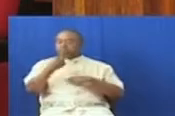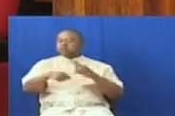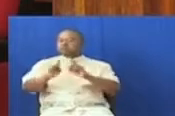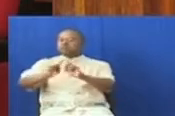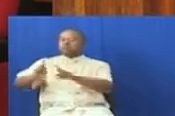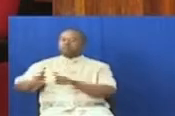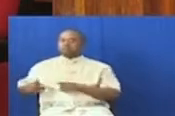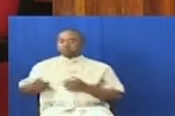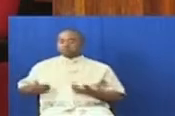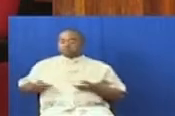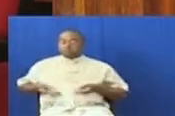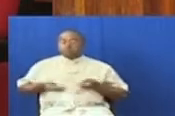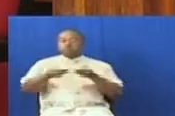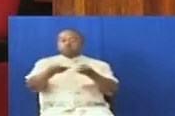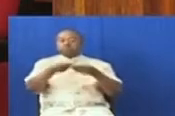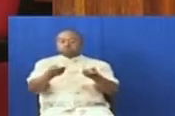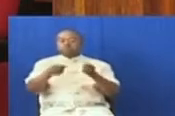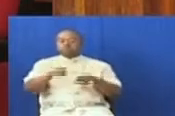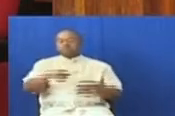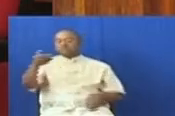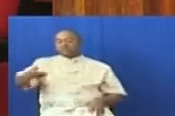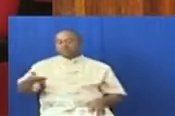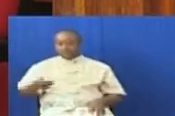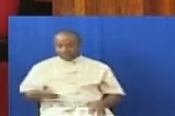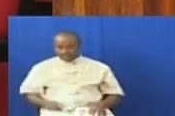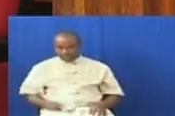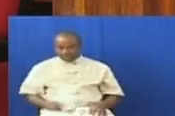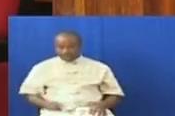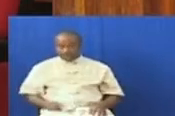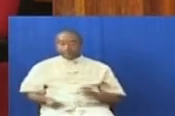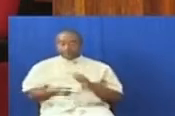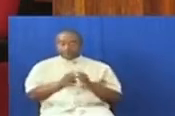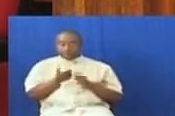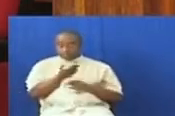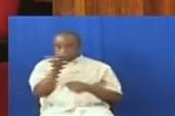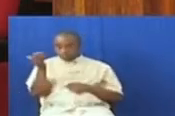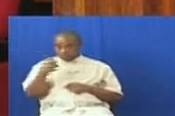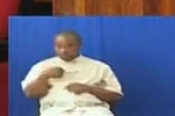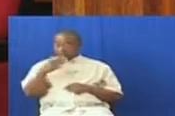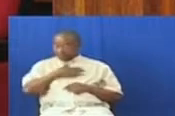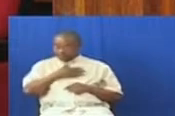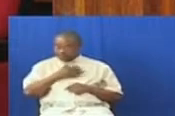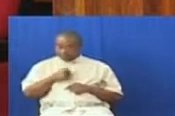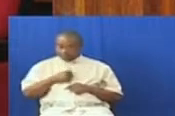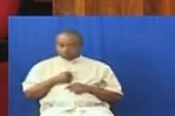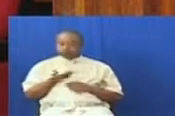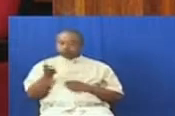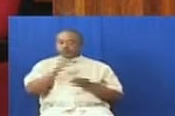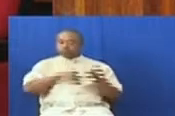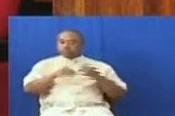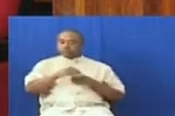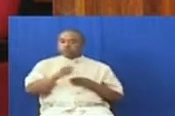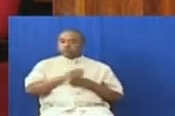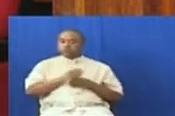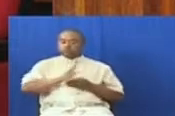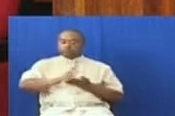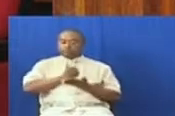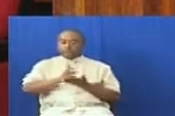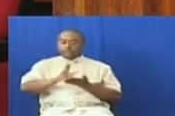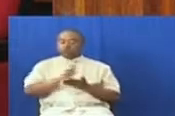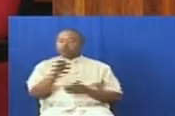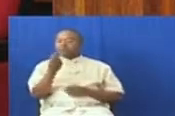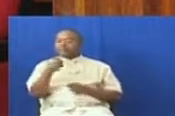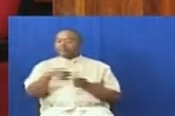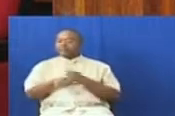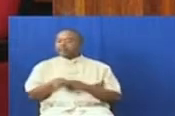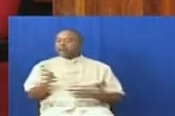ambayo inapelekwa huko vijijini. Jambo lingine ambalo nilipenda nichangie ni swala la mgao wa fedha katika